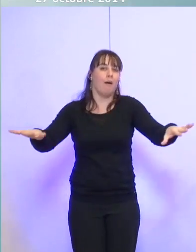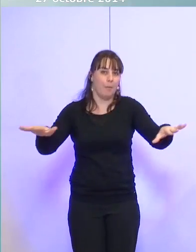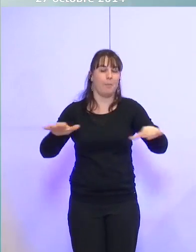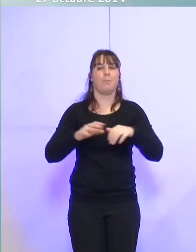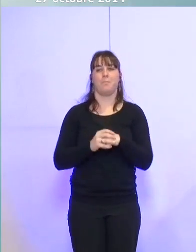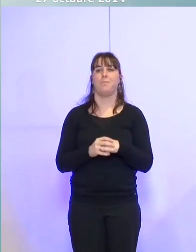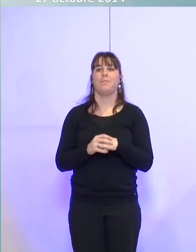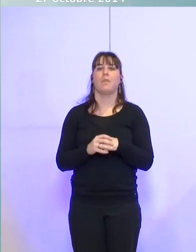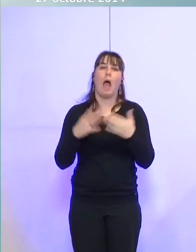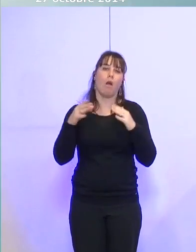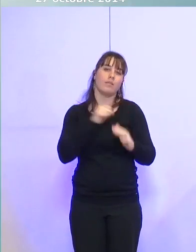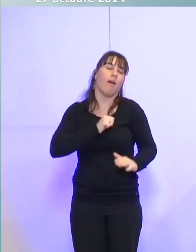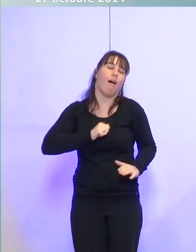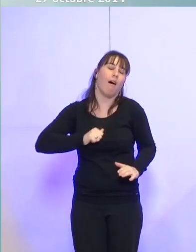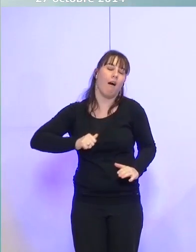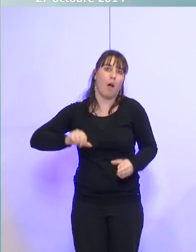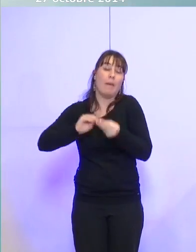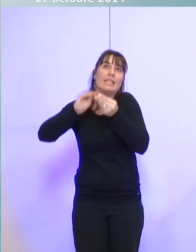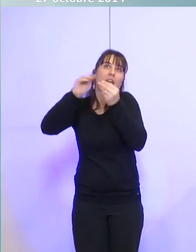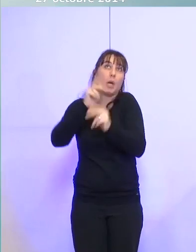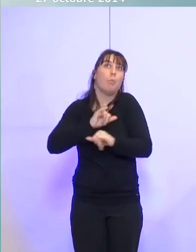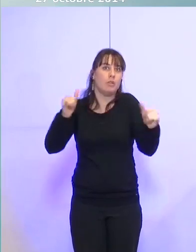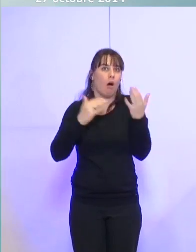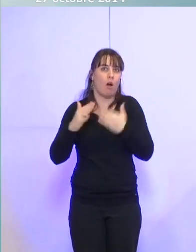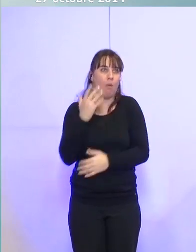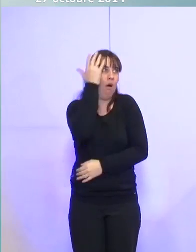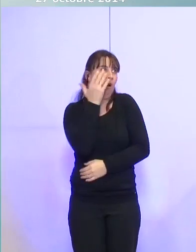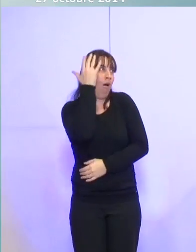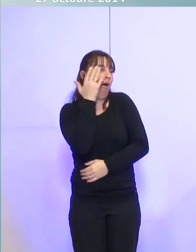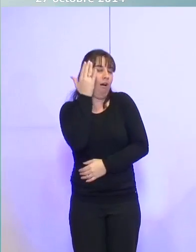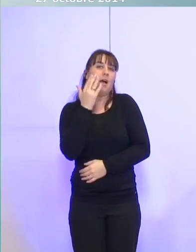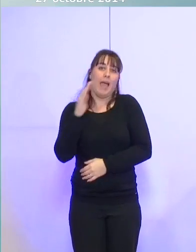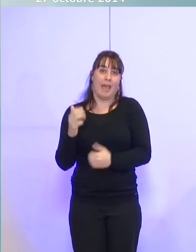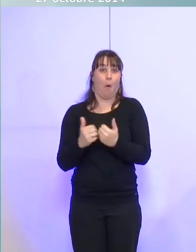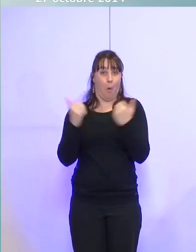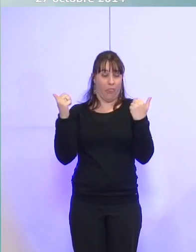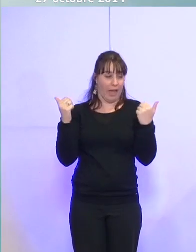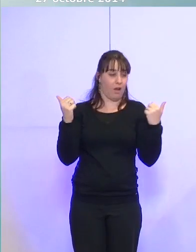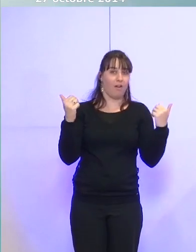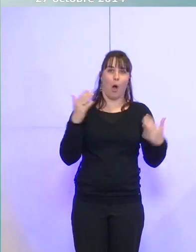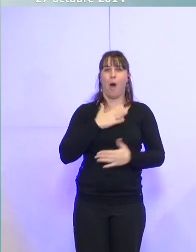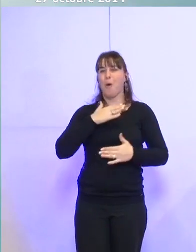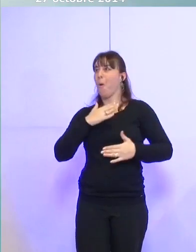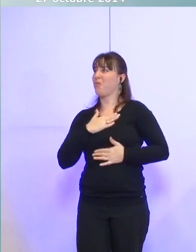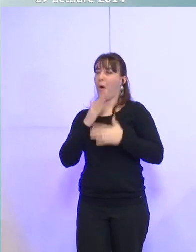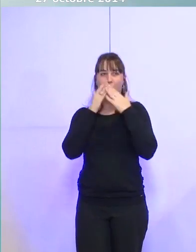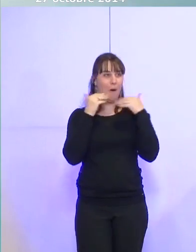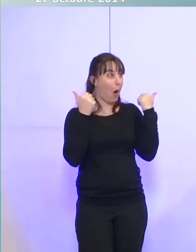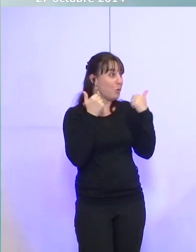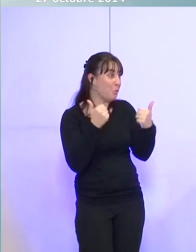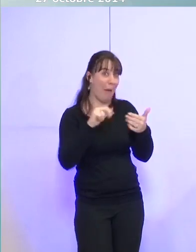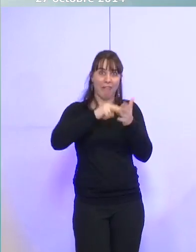on va dire l'extrémité flippante. Et puis à l'autre extrémité du spectre, on a un enthousiasme pour le